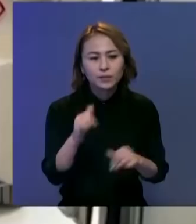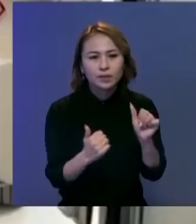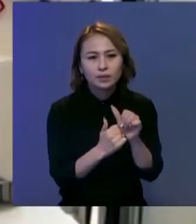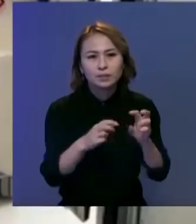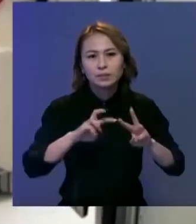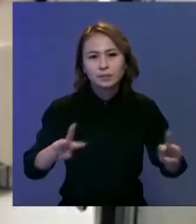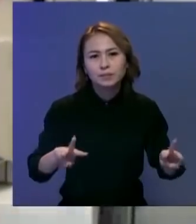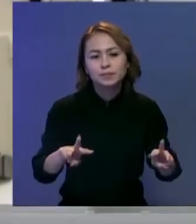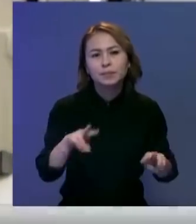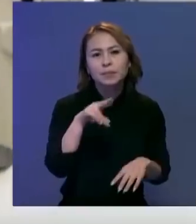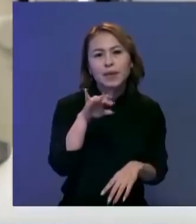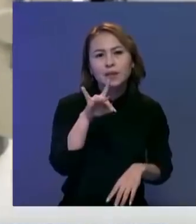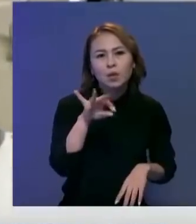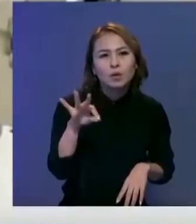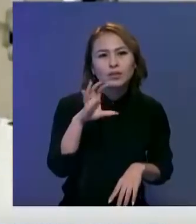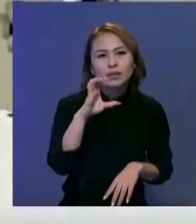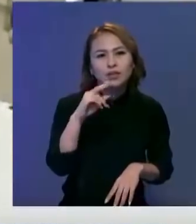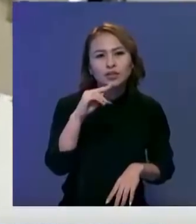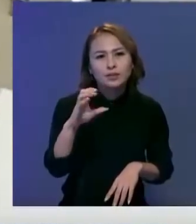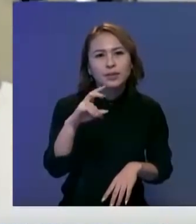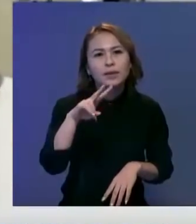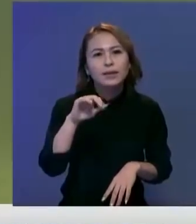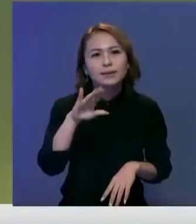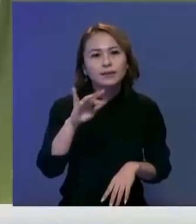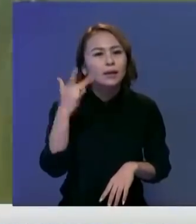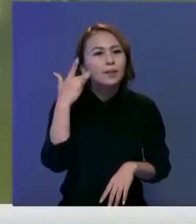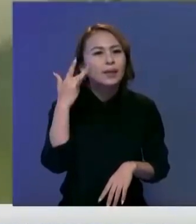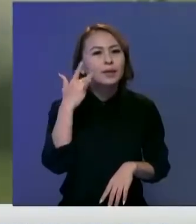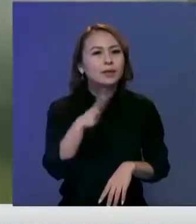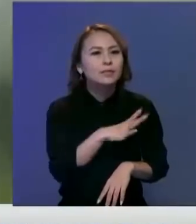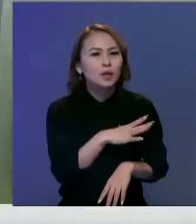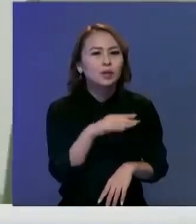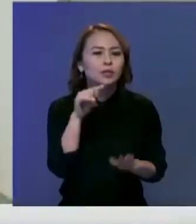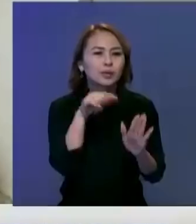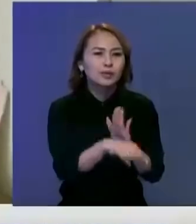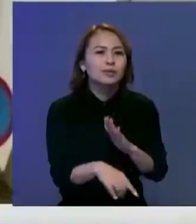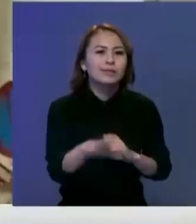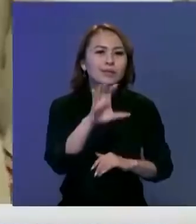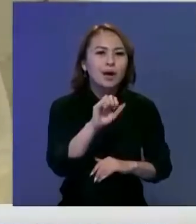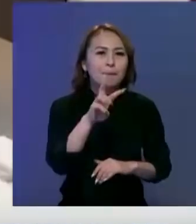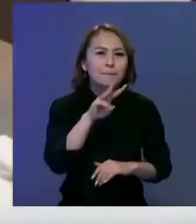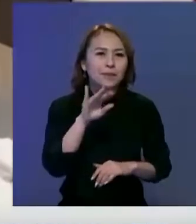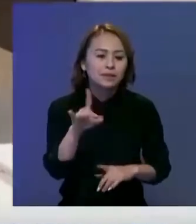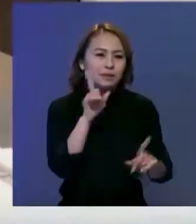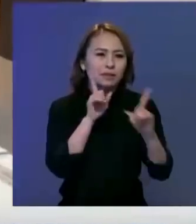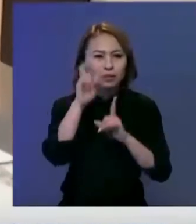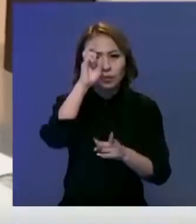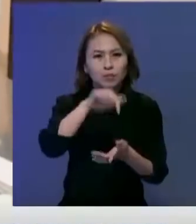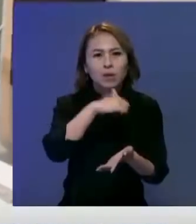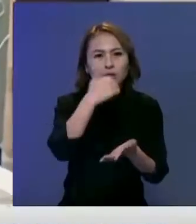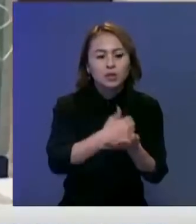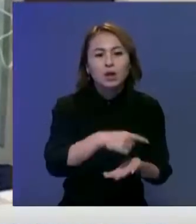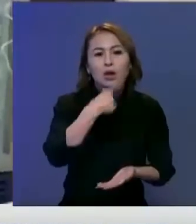туралы осы елдің премьер-министрі Педро Санчес Латин-Америкасы мен переней түбегі елдері сәметінде мәлімдеді. Үкмет